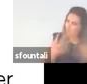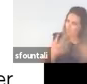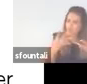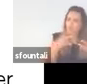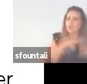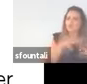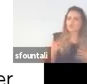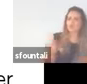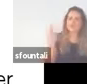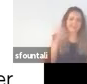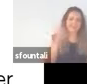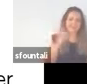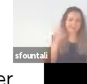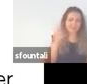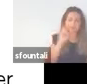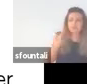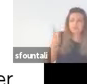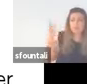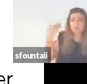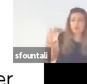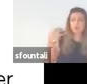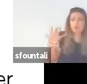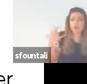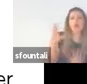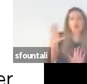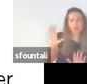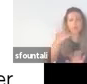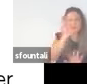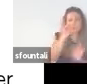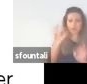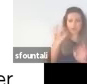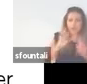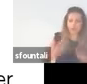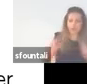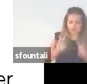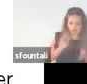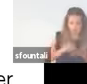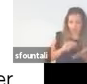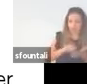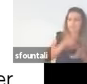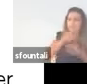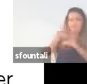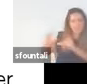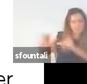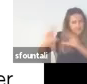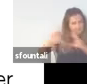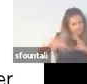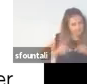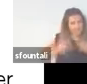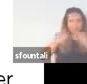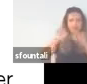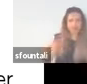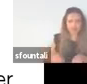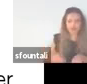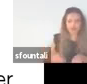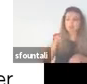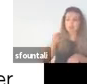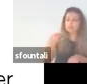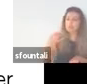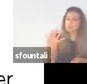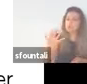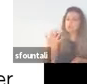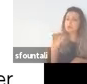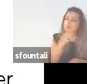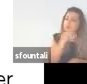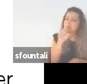βάση και την έρευνά μας πάρα πολύ αντίστοιχο της πραγματικότητας και σήμερα. Μάλιστα, το νούμερο αυτό εκτιμούμε ότι σήμερα μπορεί να είναι